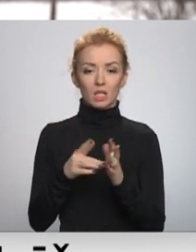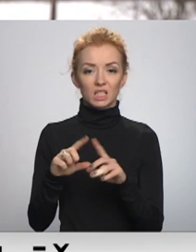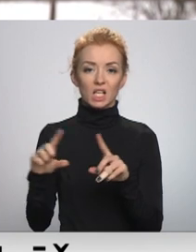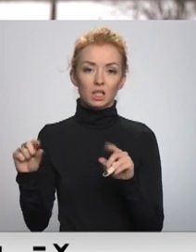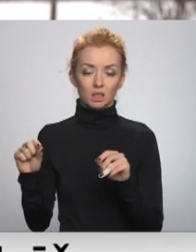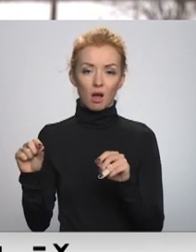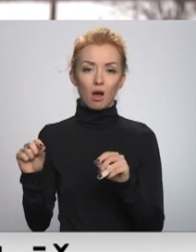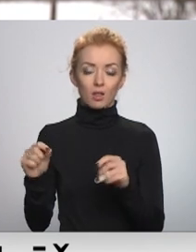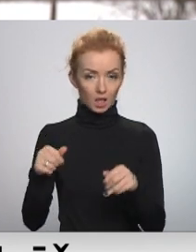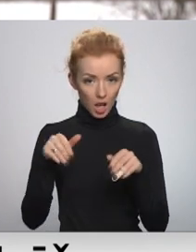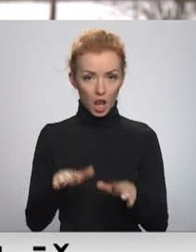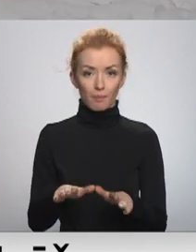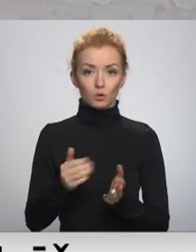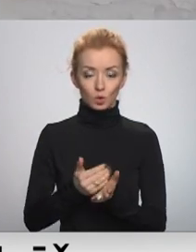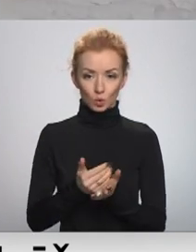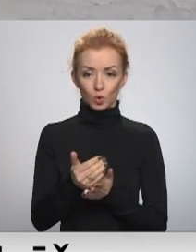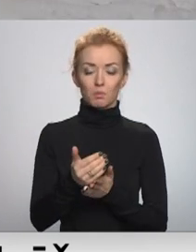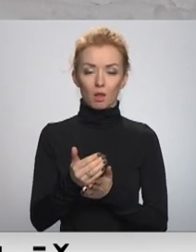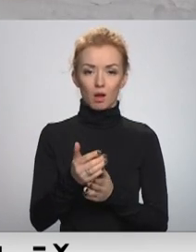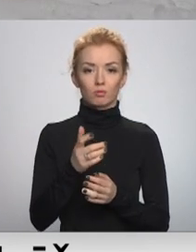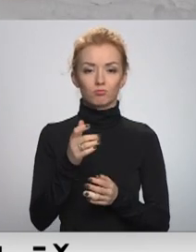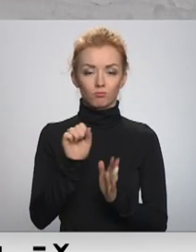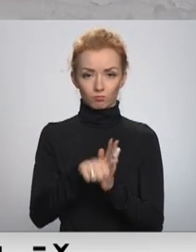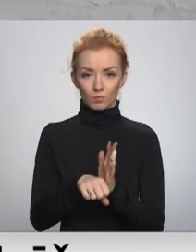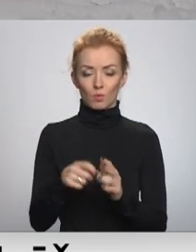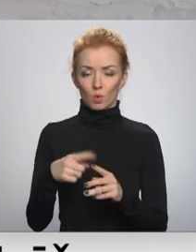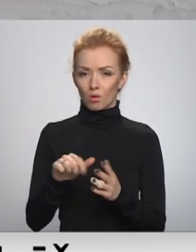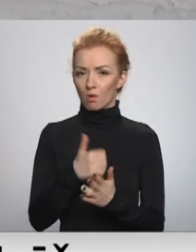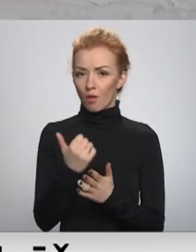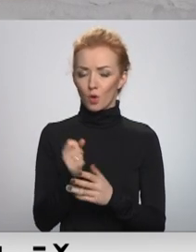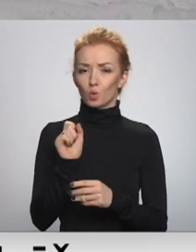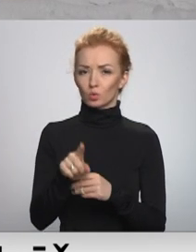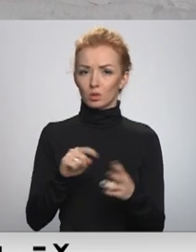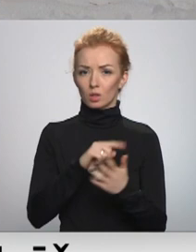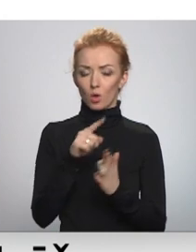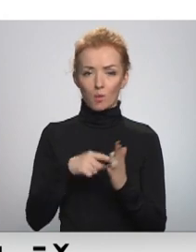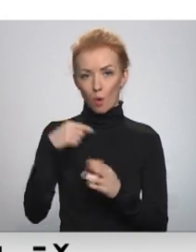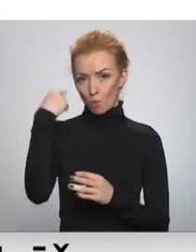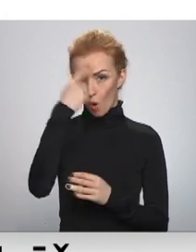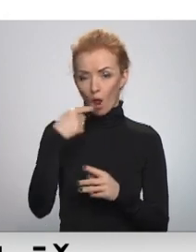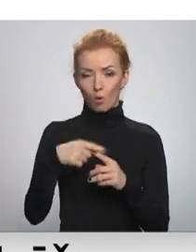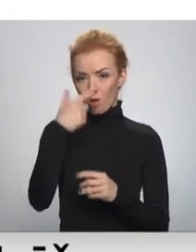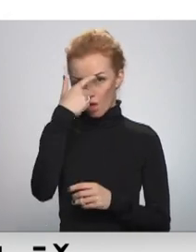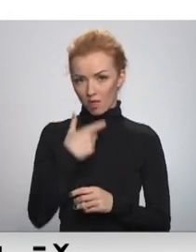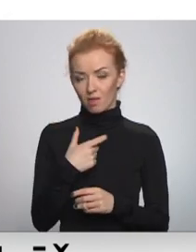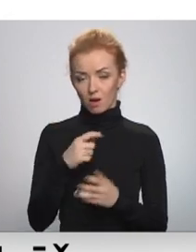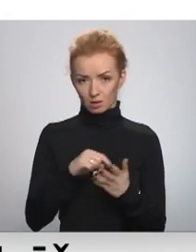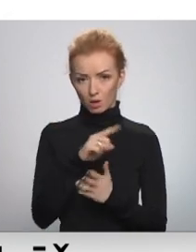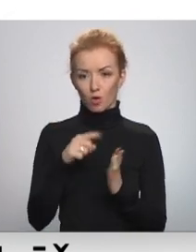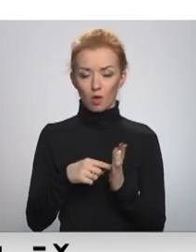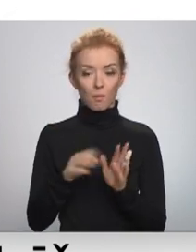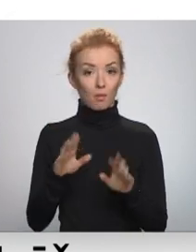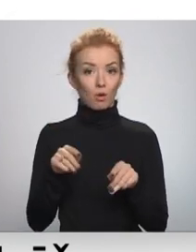iestādes nenolems turpināt akciju. Galvenie neuzdotie jautājumi ir šie te morālie un ētiskie jautājumi. Par